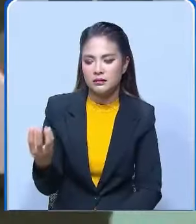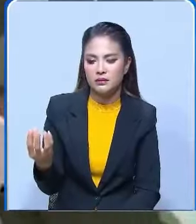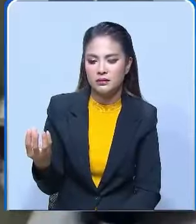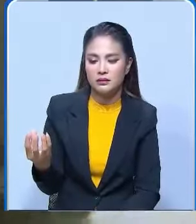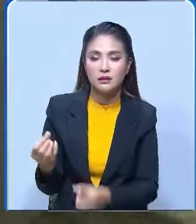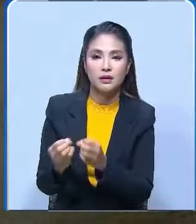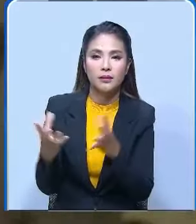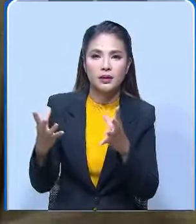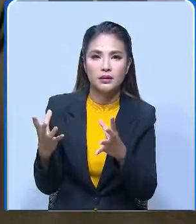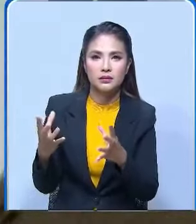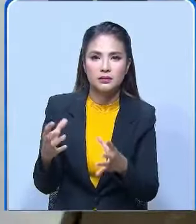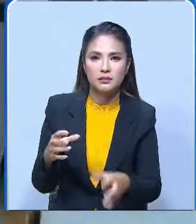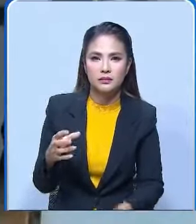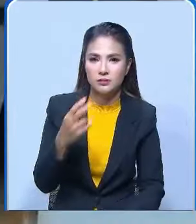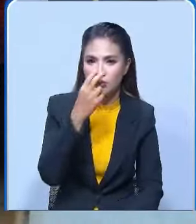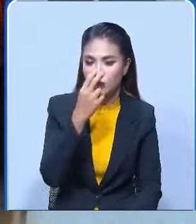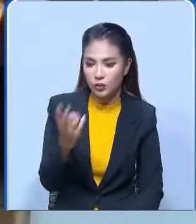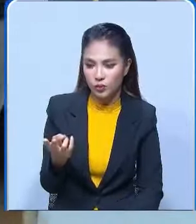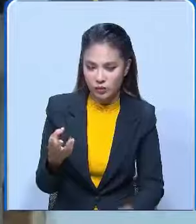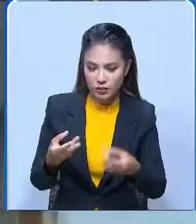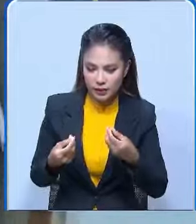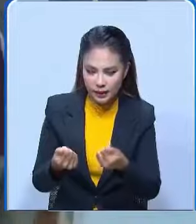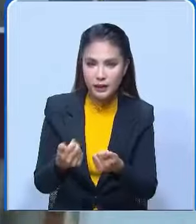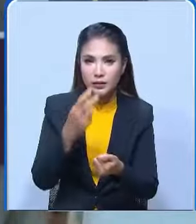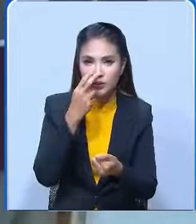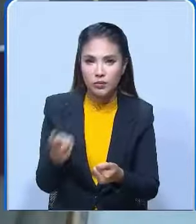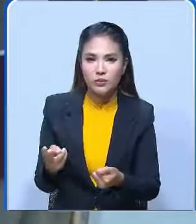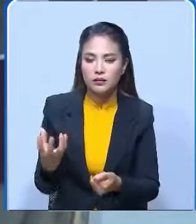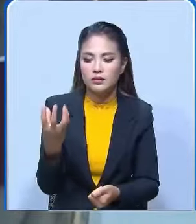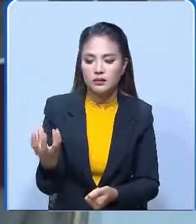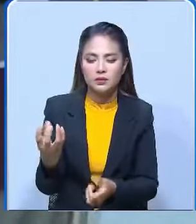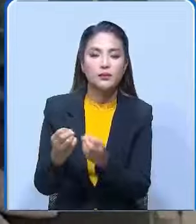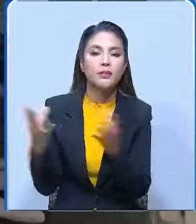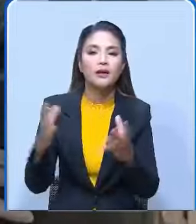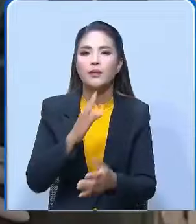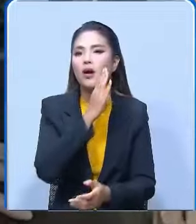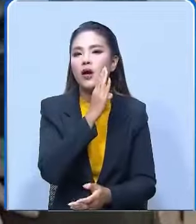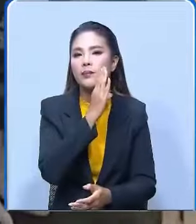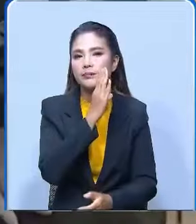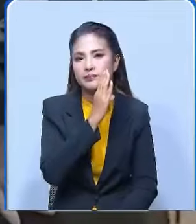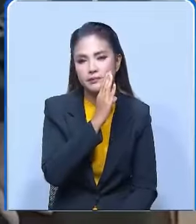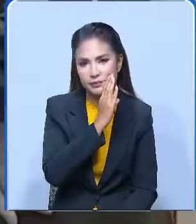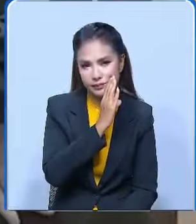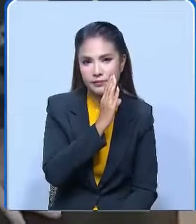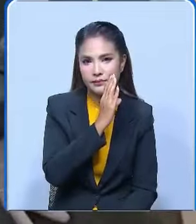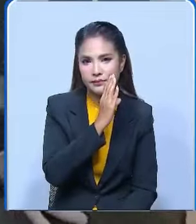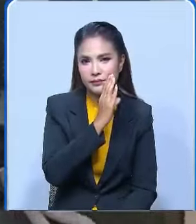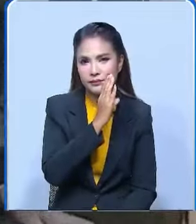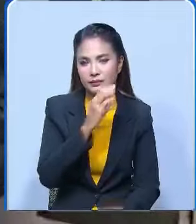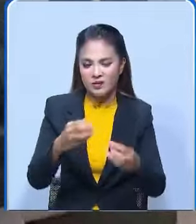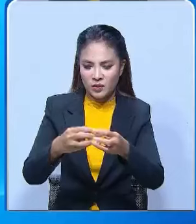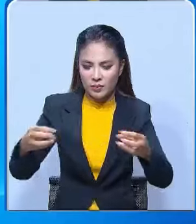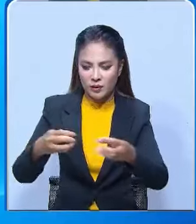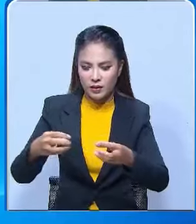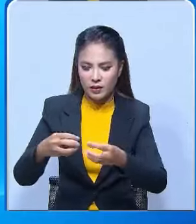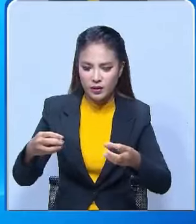พอตำรวจชุด EOD ไปตรวจสอบอย่างละเอียดเนี่ยระเบิดปลอมค่ะคนร้ายใช้นาฬิกาและกระบอกไฟฉายพันด้วยเทปพันส